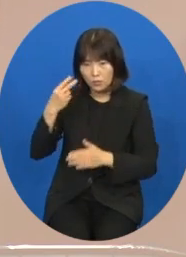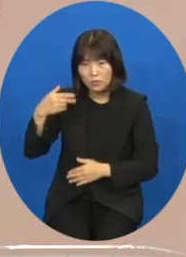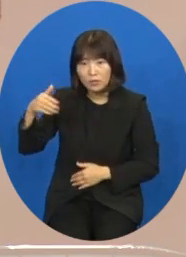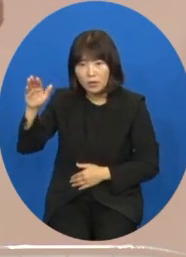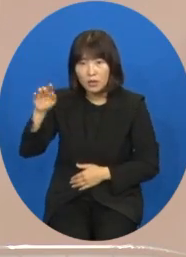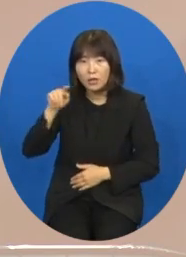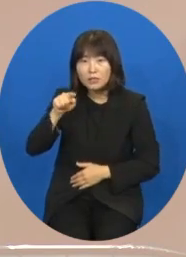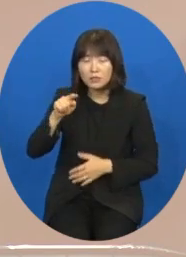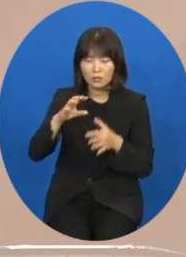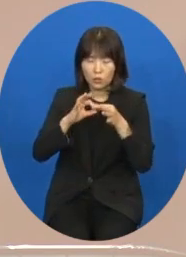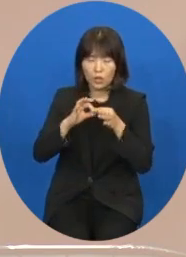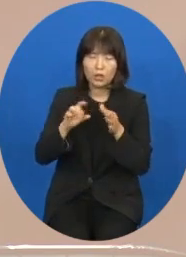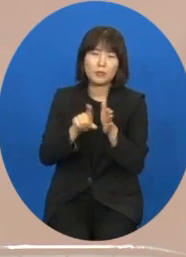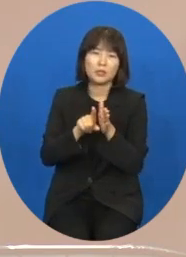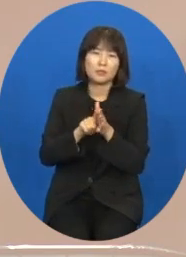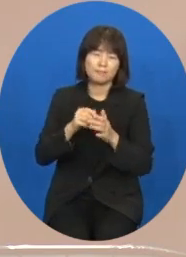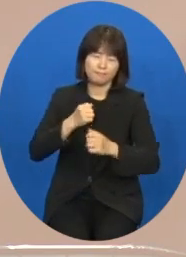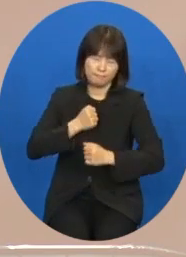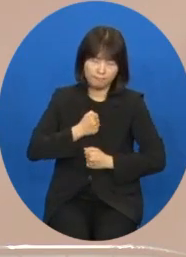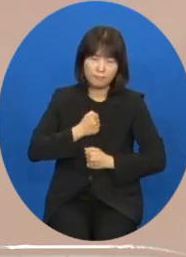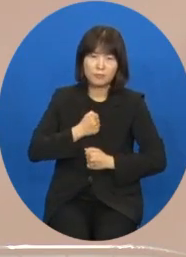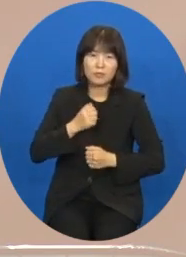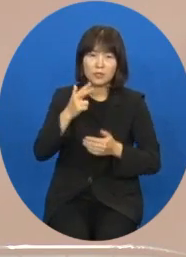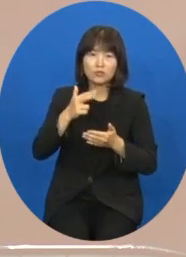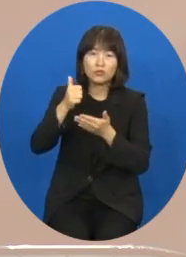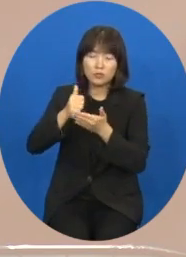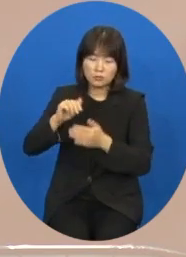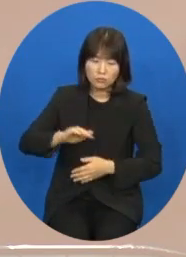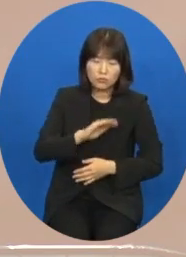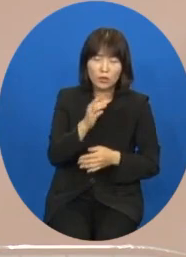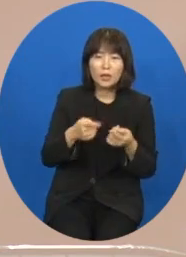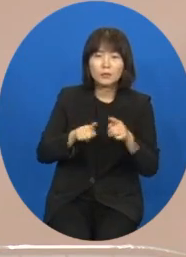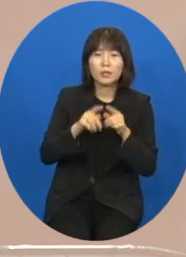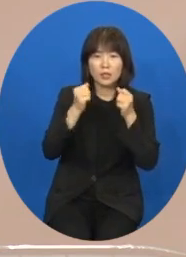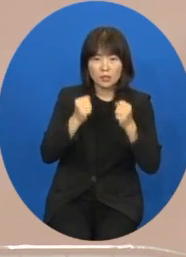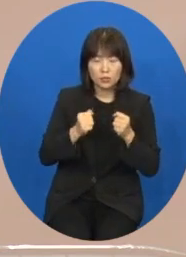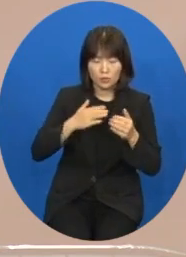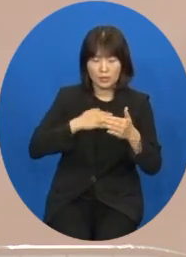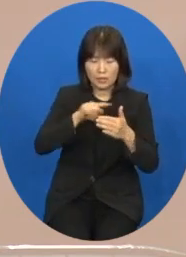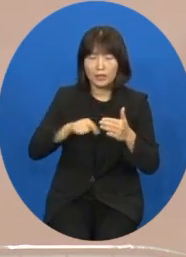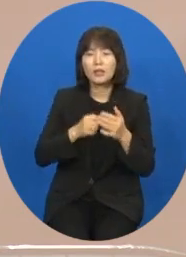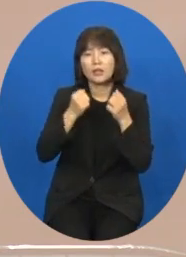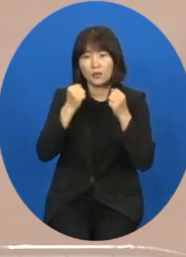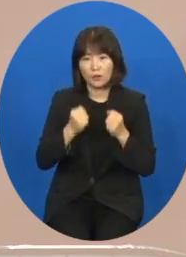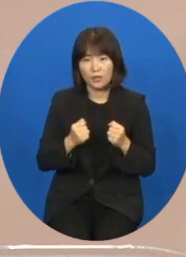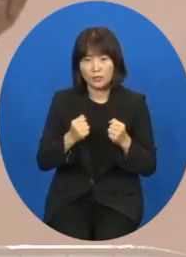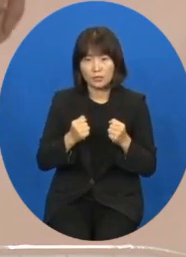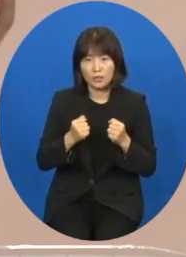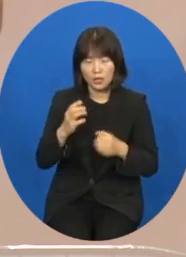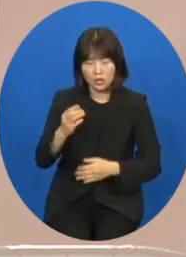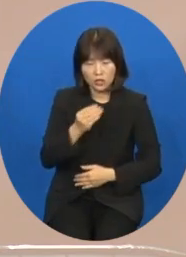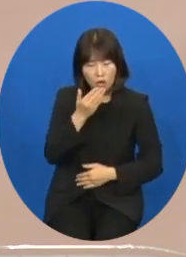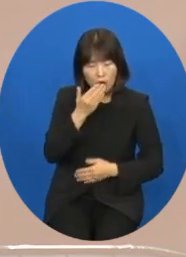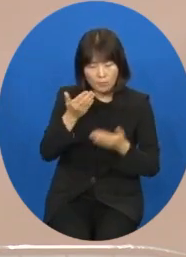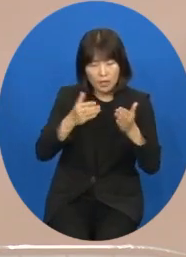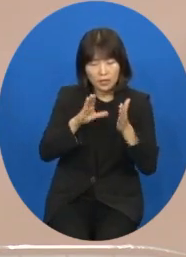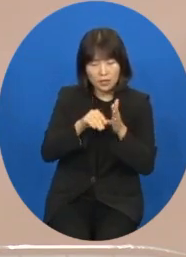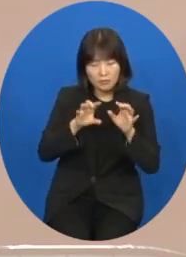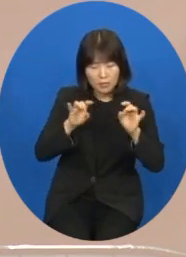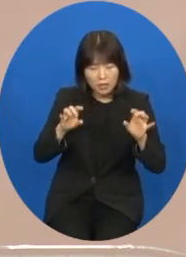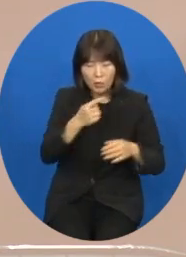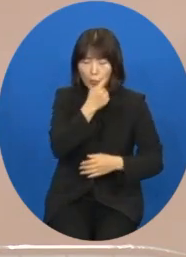지켰어요. 주님이 우리와 함께 계시고 내 안에 거하신다. 성찬 받을 때마다 확인하는